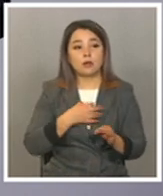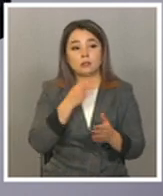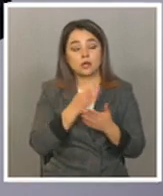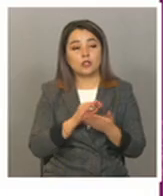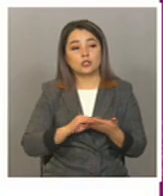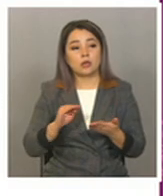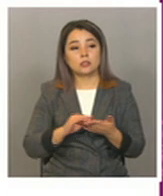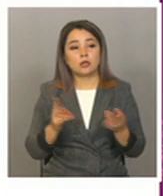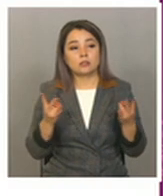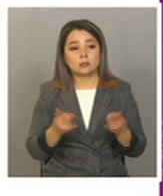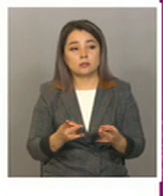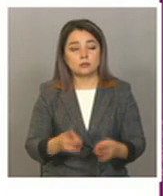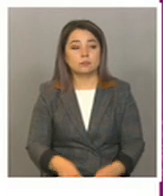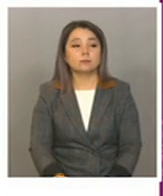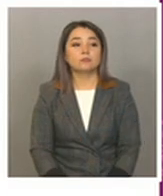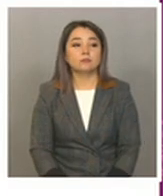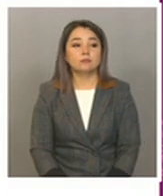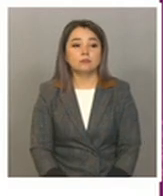жасаңыз.